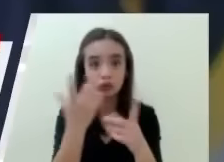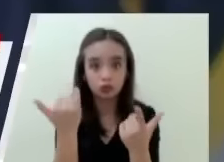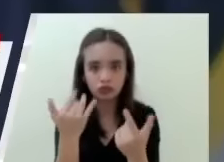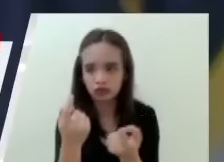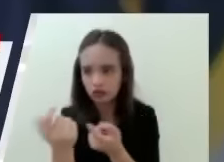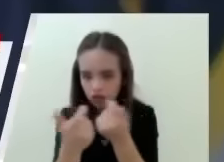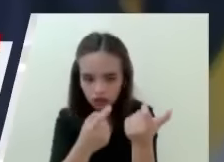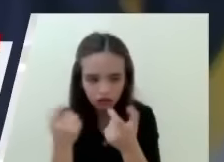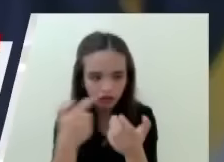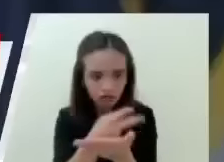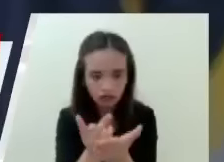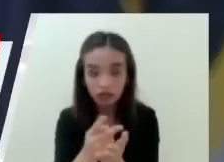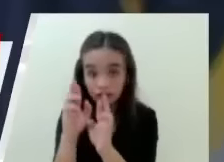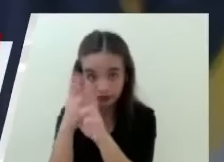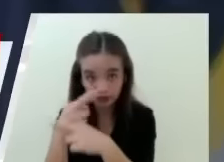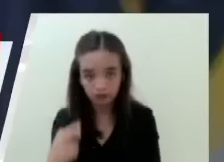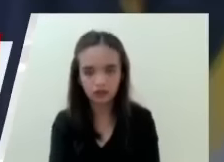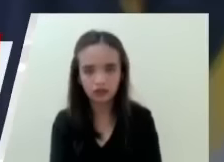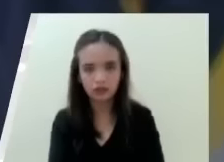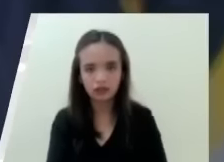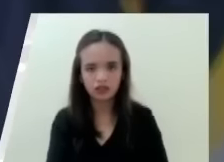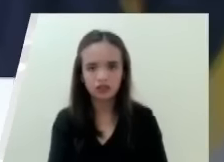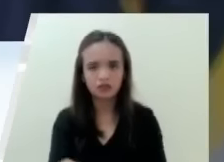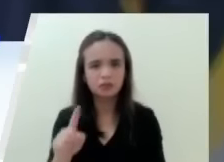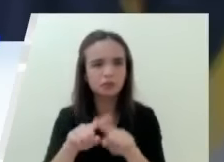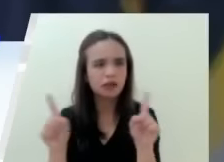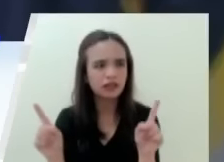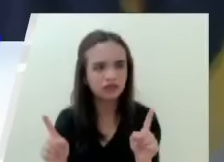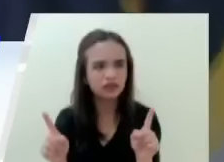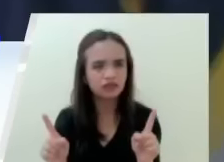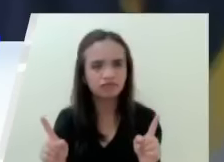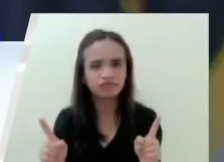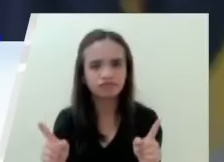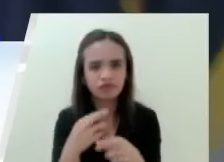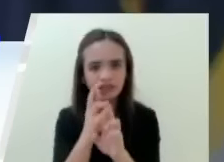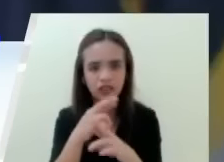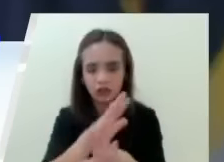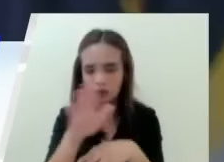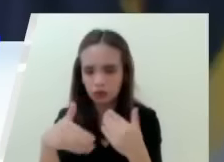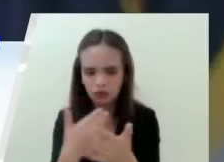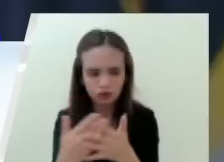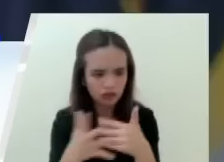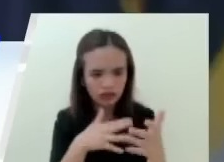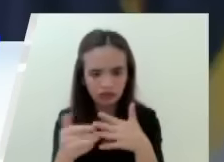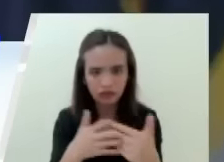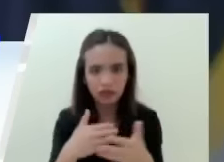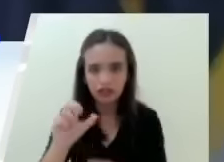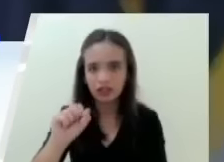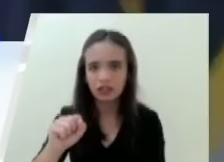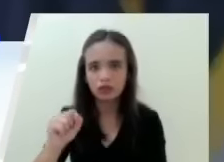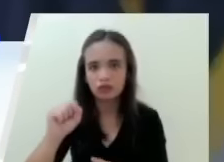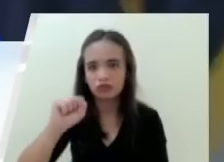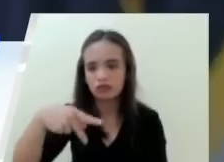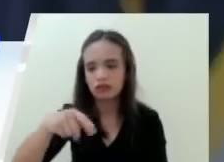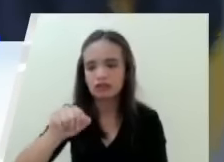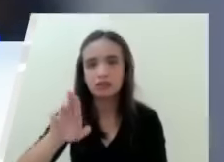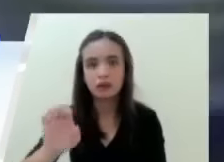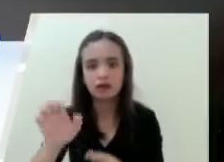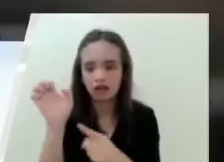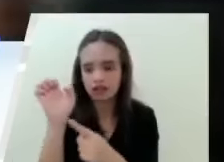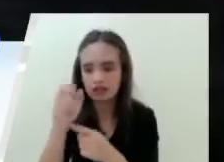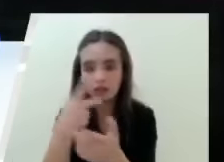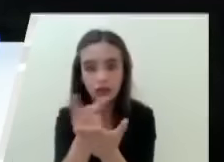pinapaayos niya sa kanya, pero tinatanggalan niya kung ano-ano mga spare parts at binibenta o